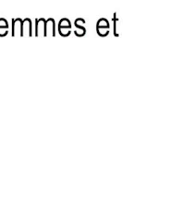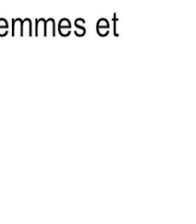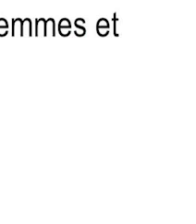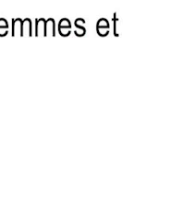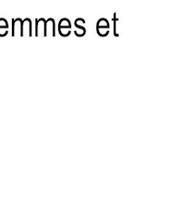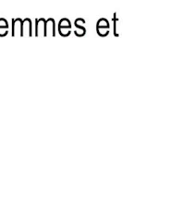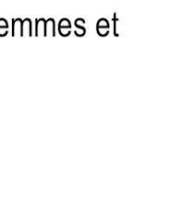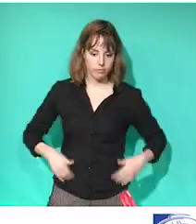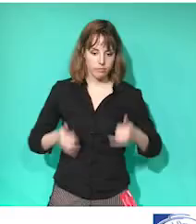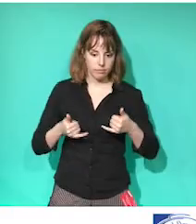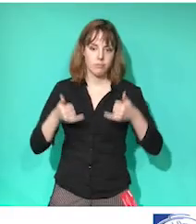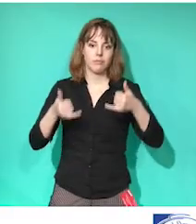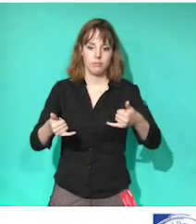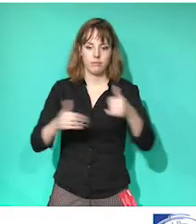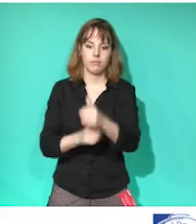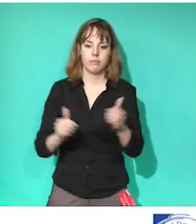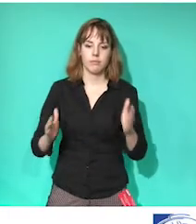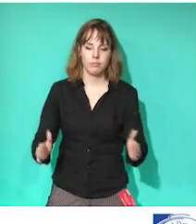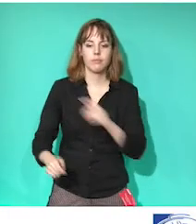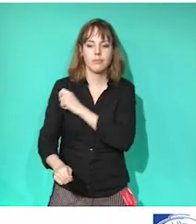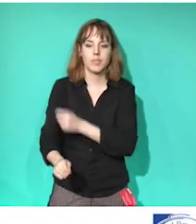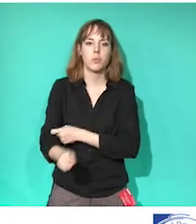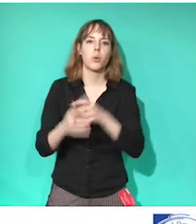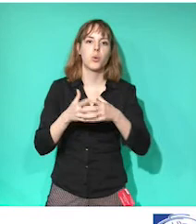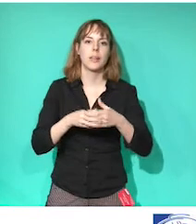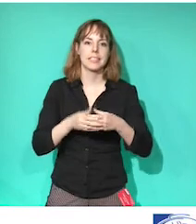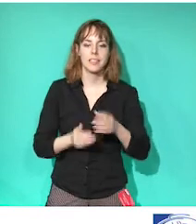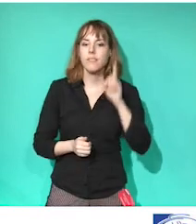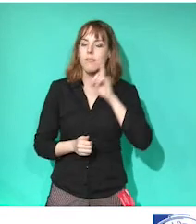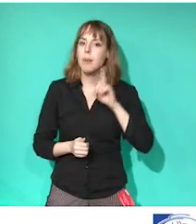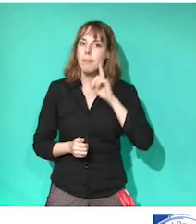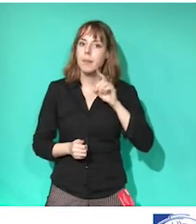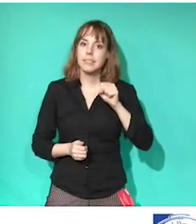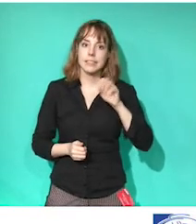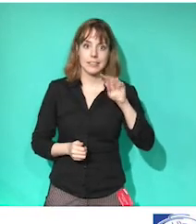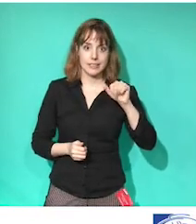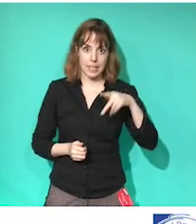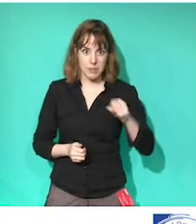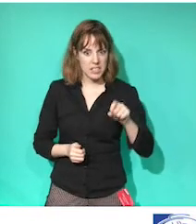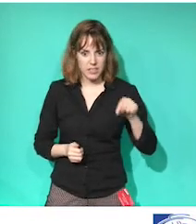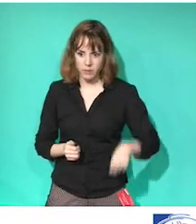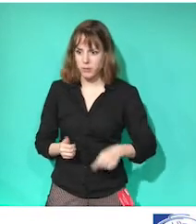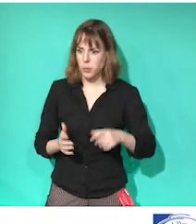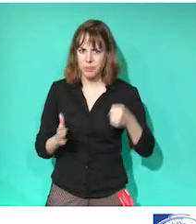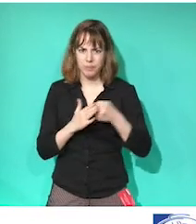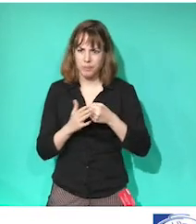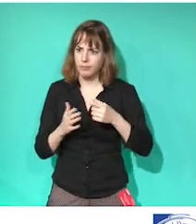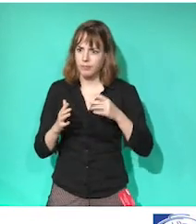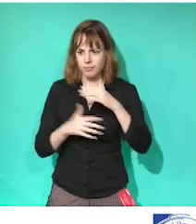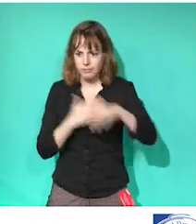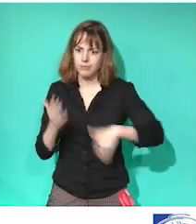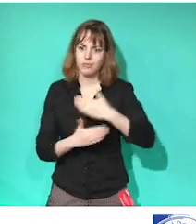Enfin, prix de la catégorie sport et loisirs, femmes et STAPS, sauvons la mixité du centre EPS et